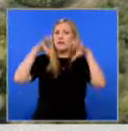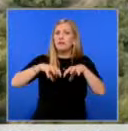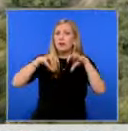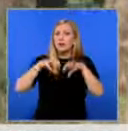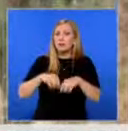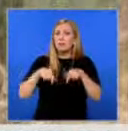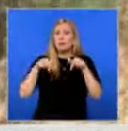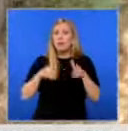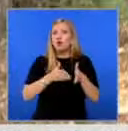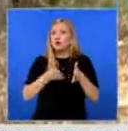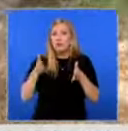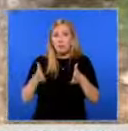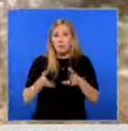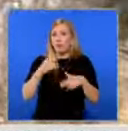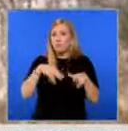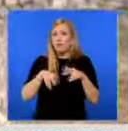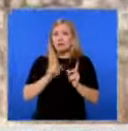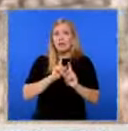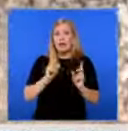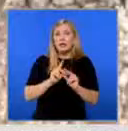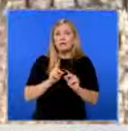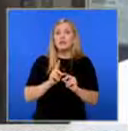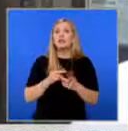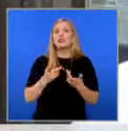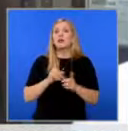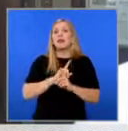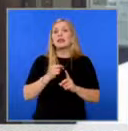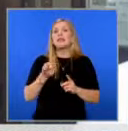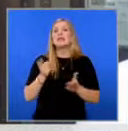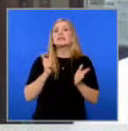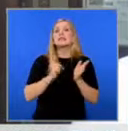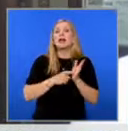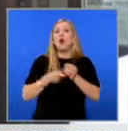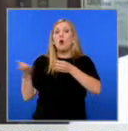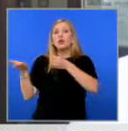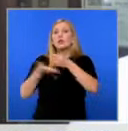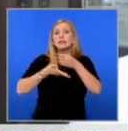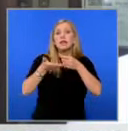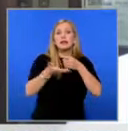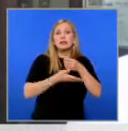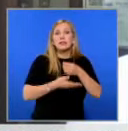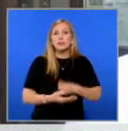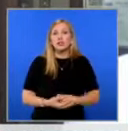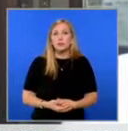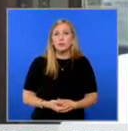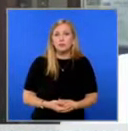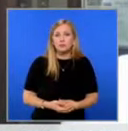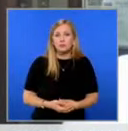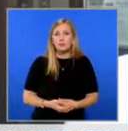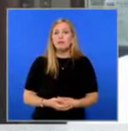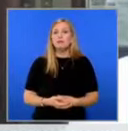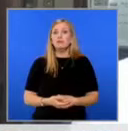проверките не доказват наличието на незаконна сеч срок до 20 ърви ние ще направим проверка за пет години назад за